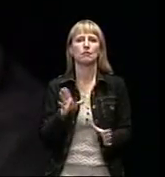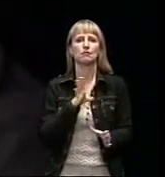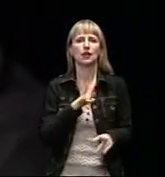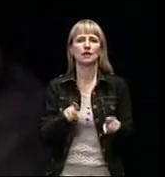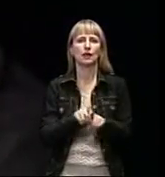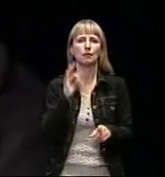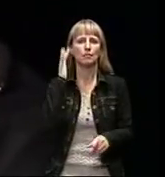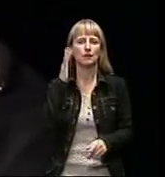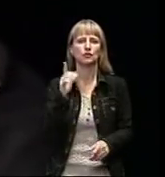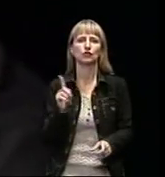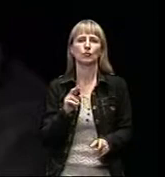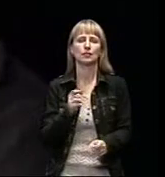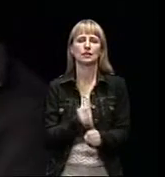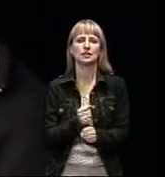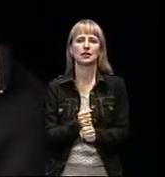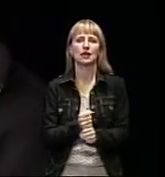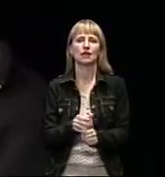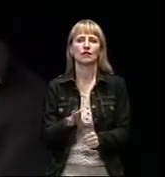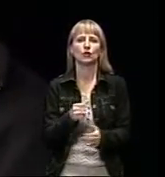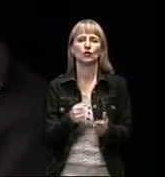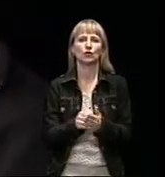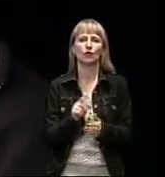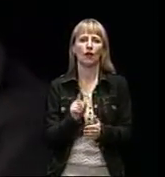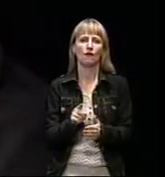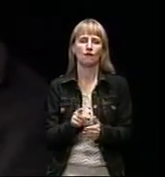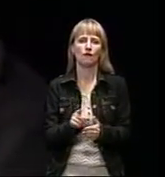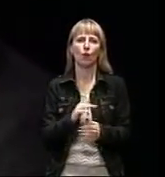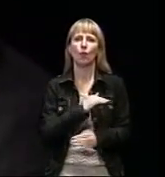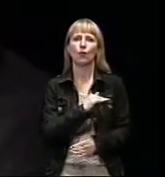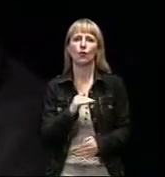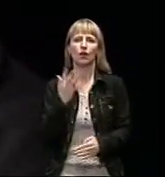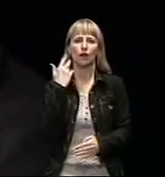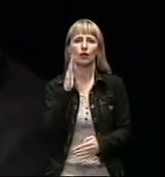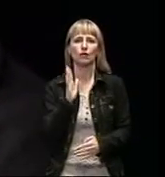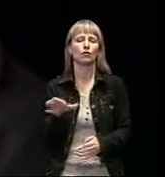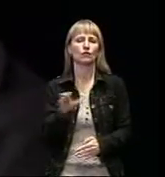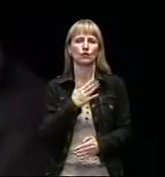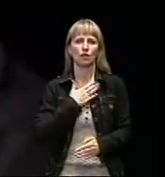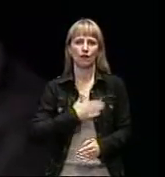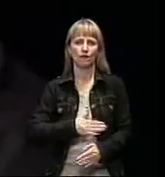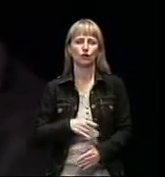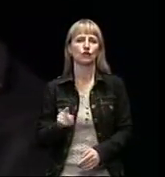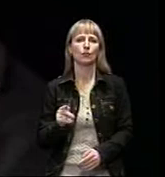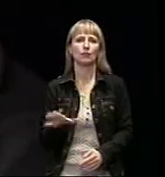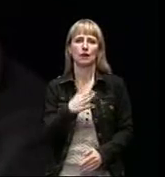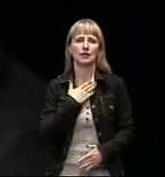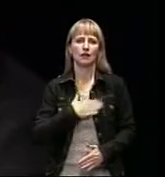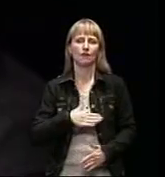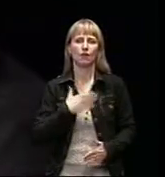що зробити все до того уровня, когда будет все устраивать. То есть, чтобы были довольны своей